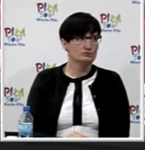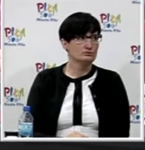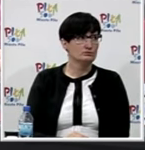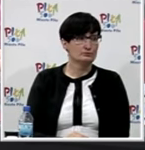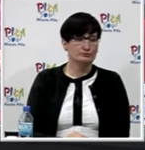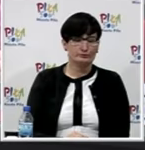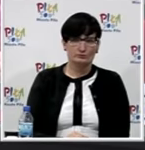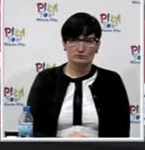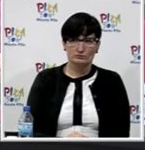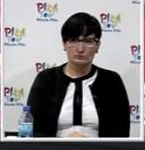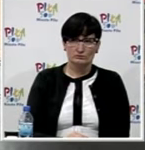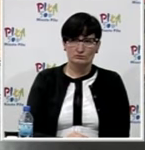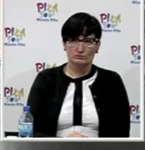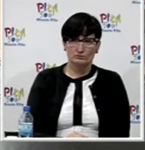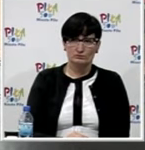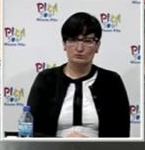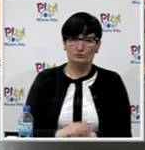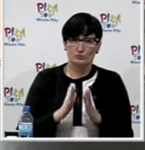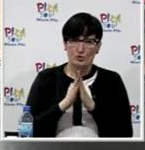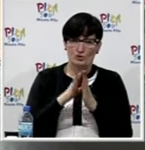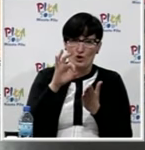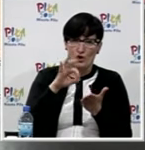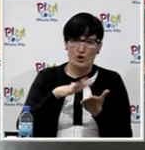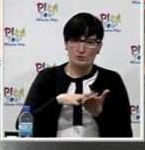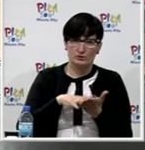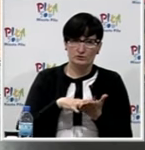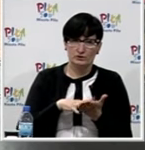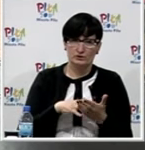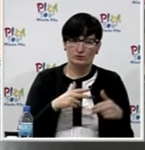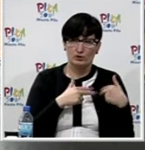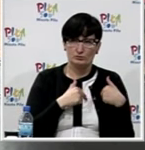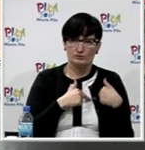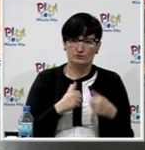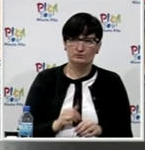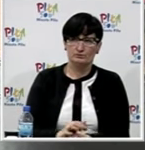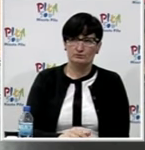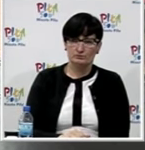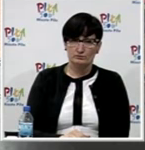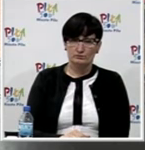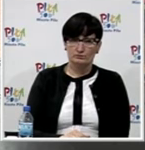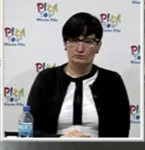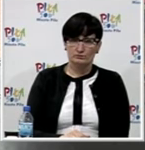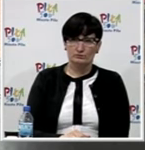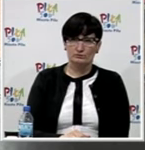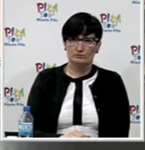Dziękuję bardzo. Dziękuję bardzo. Poproszę opinię Komisji Budżetu i Rozwoju Miasta. Pan Przewodniczący Lucjan Szutkowski.